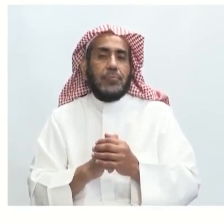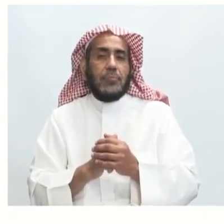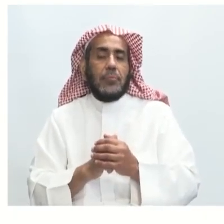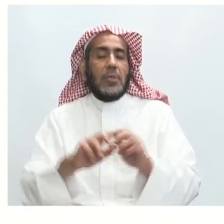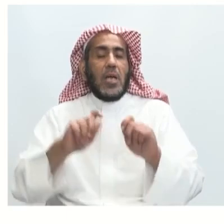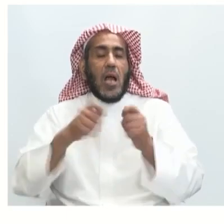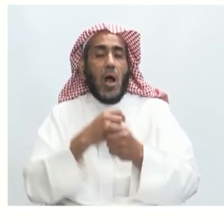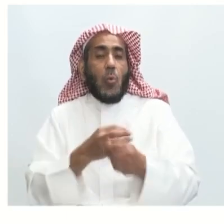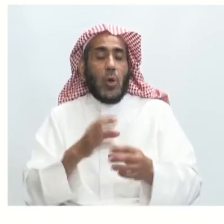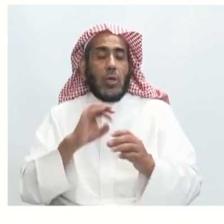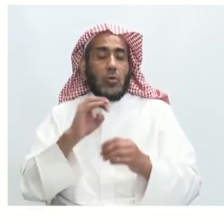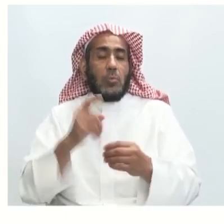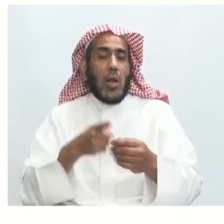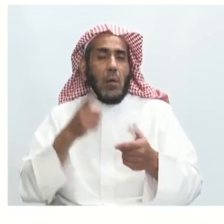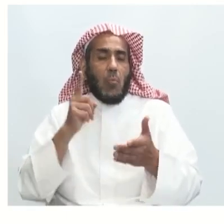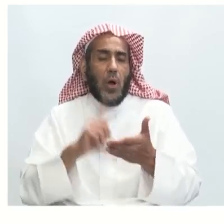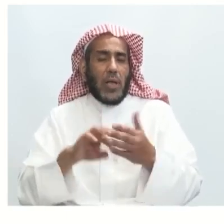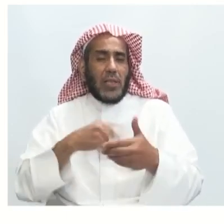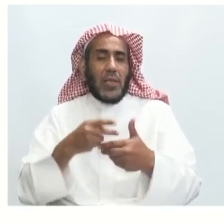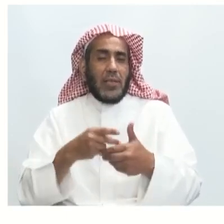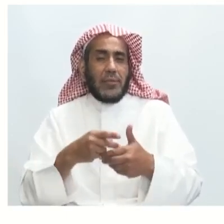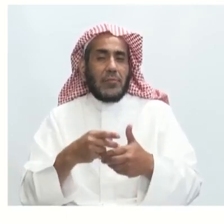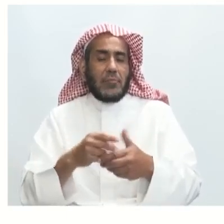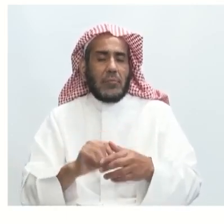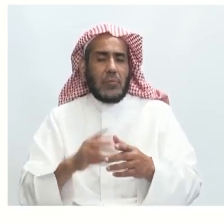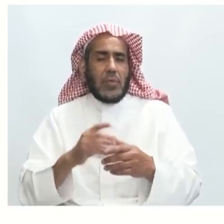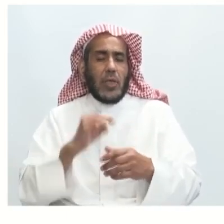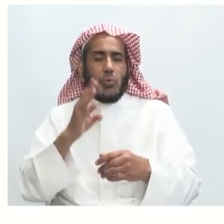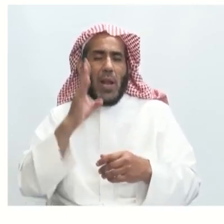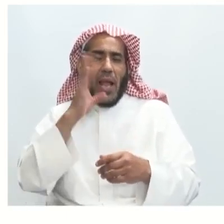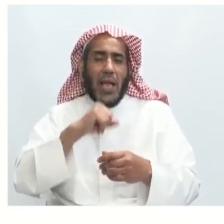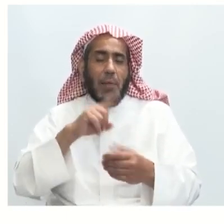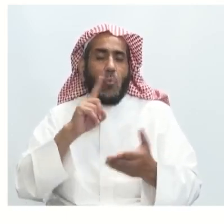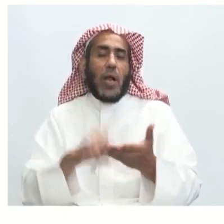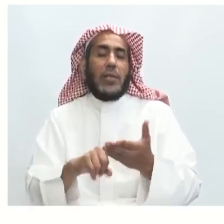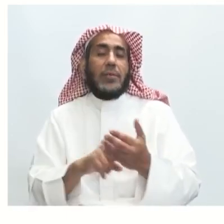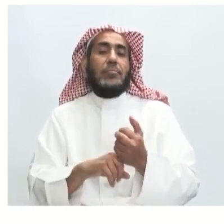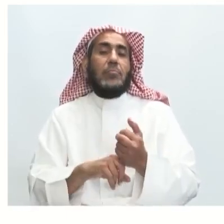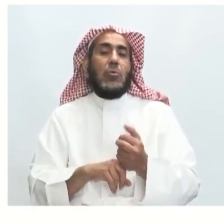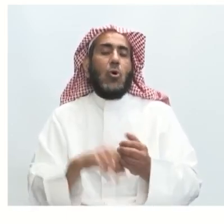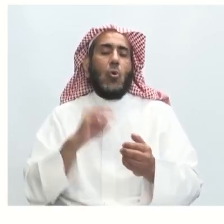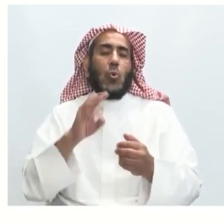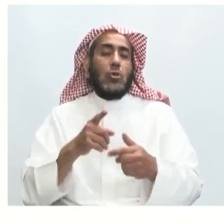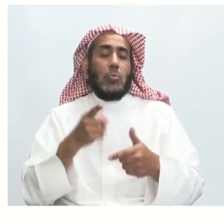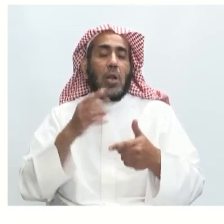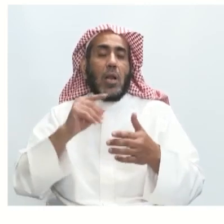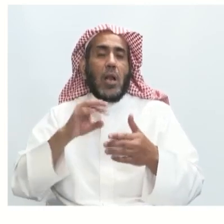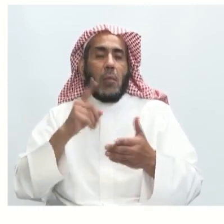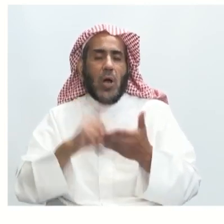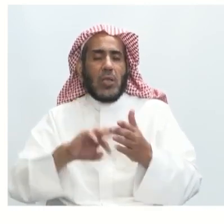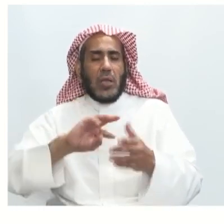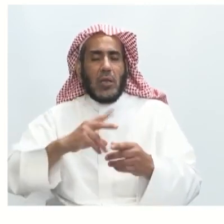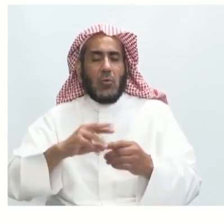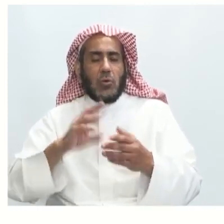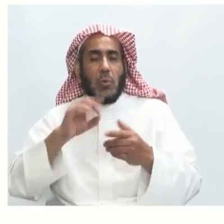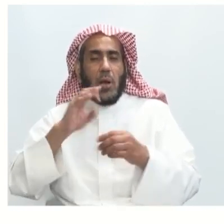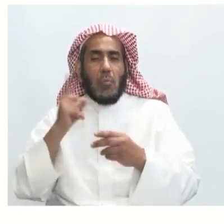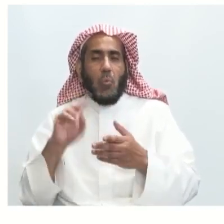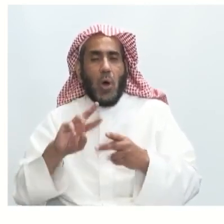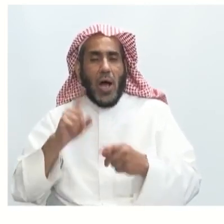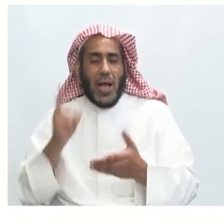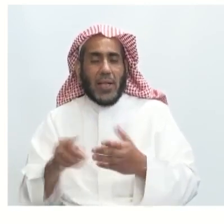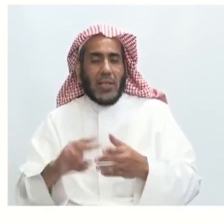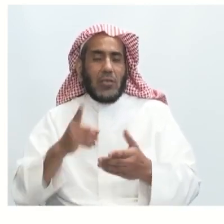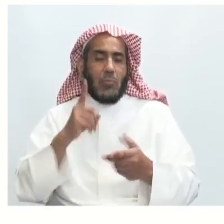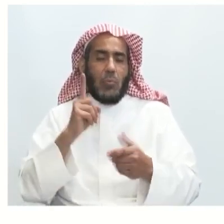حولوا الجمل مؤكده هنا الى المؤكده الى جمل غير مؤكده والجمل غير مؤكده للجمارين مؤكده بدرجات